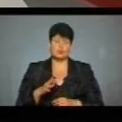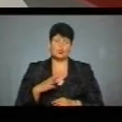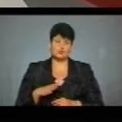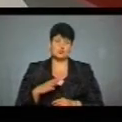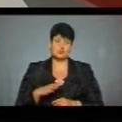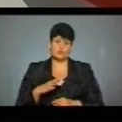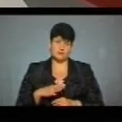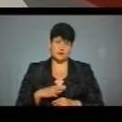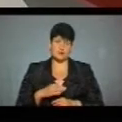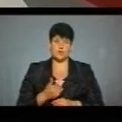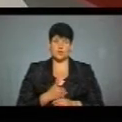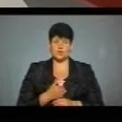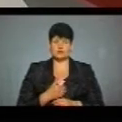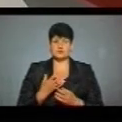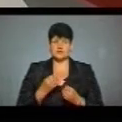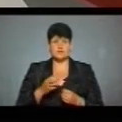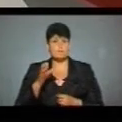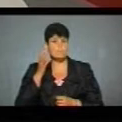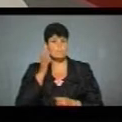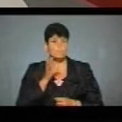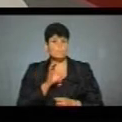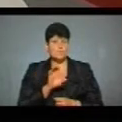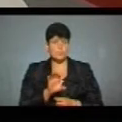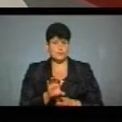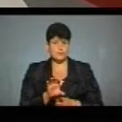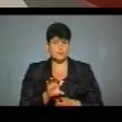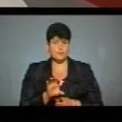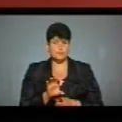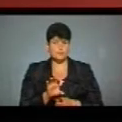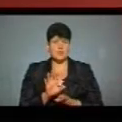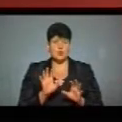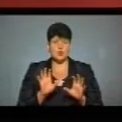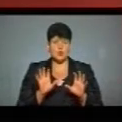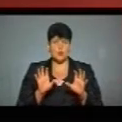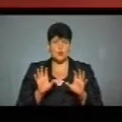очікування. Я хочу, щоб ми ще послухали коментар голови